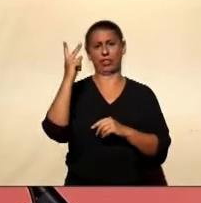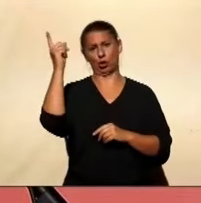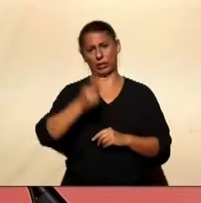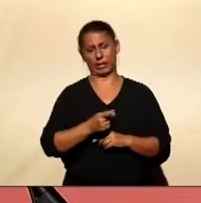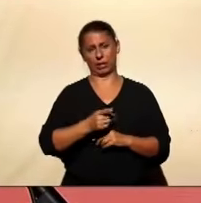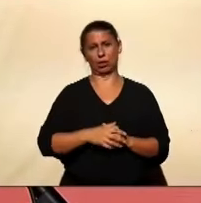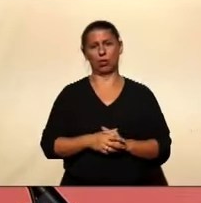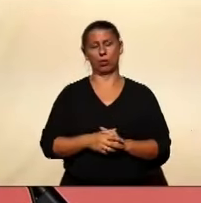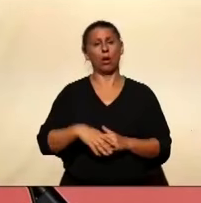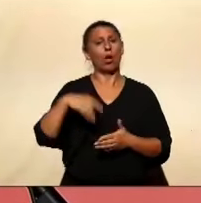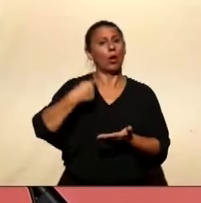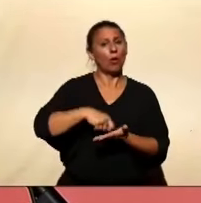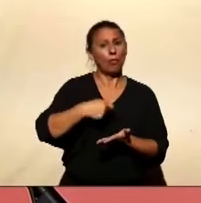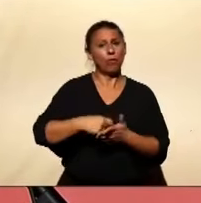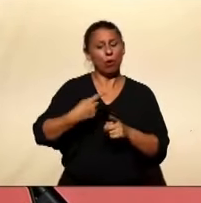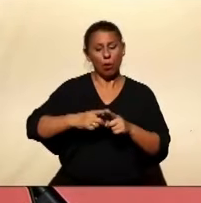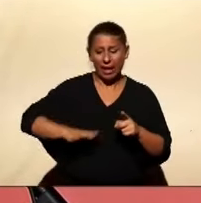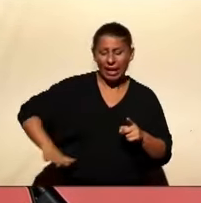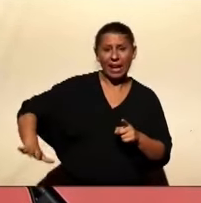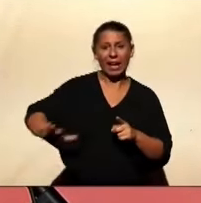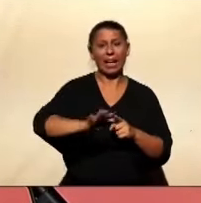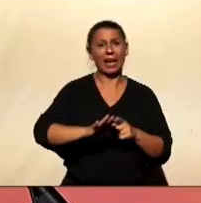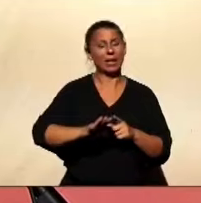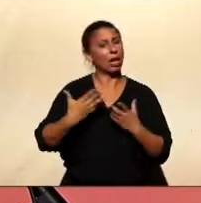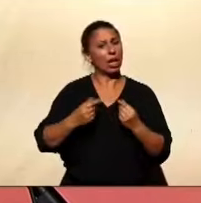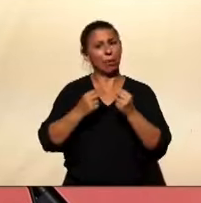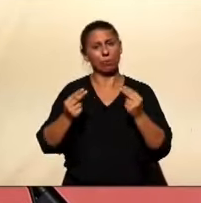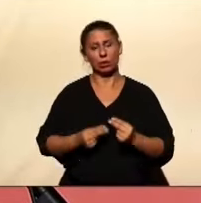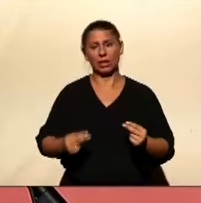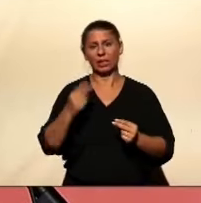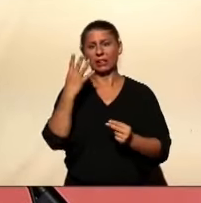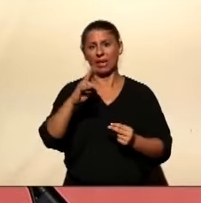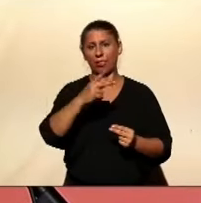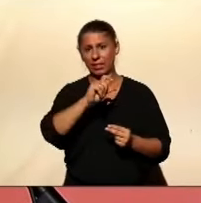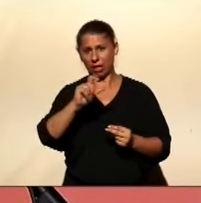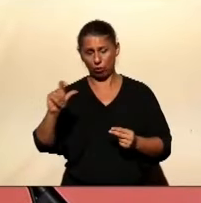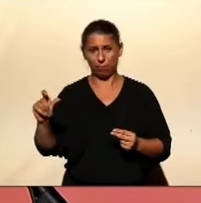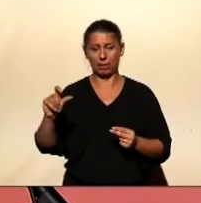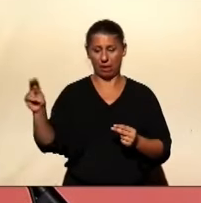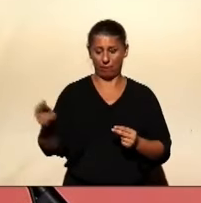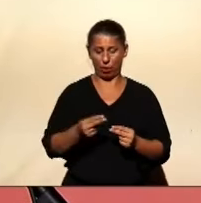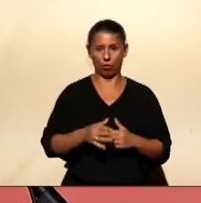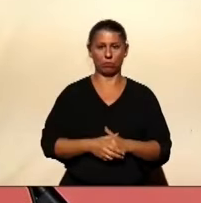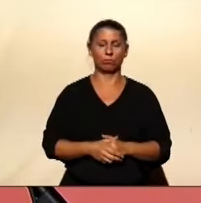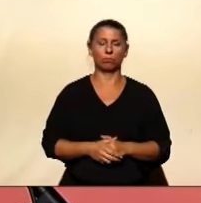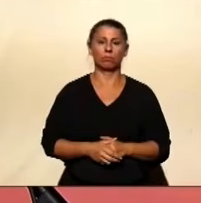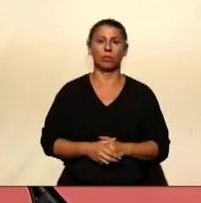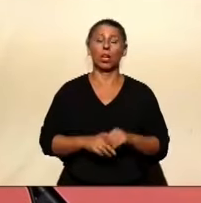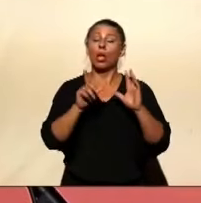2%, που οι φόροι του ελληνικού λαού απέδωσαν 4 δισεκατομμύρια ευρώ, που